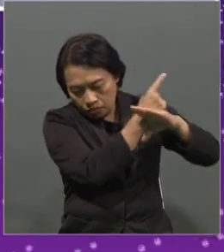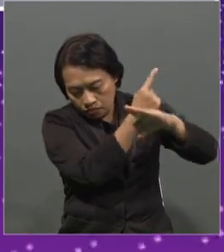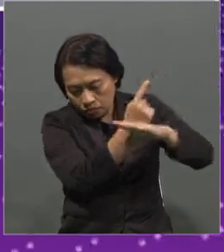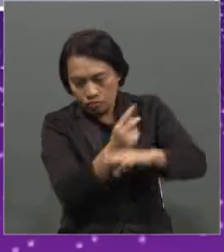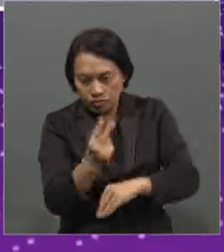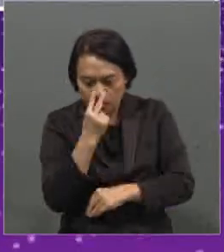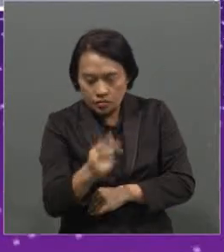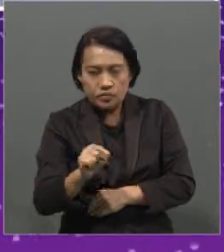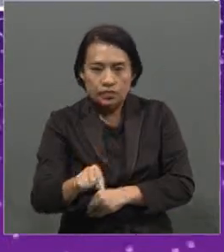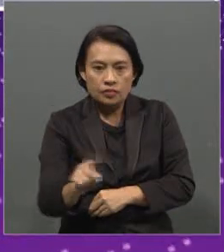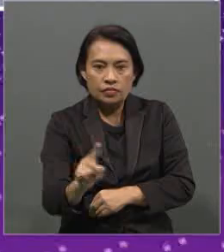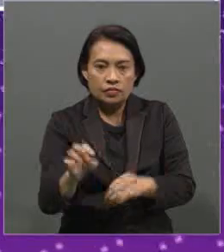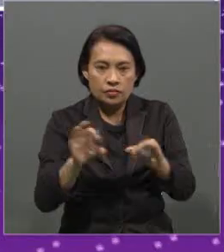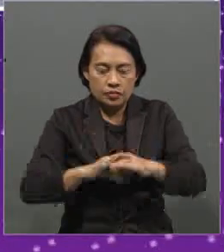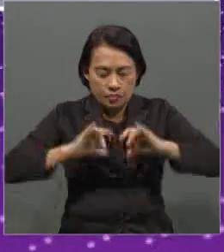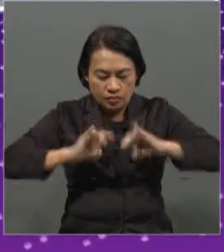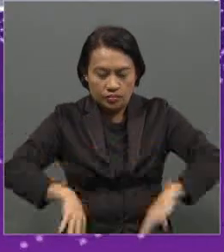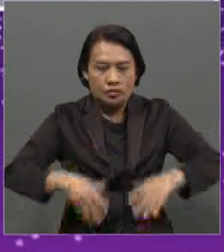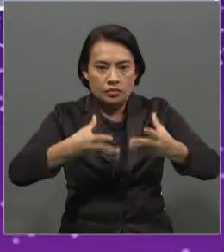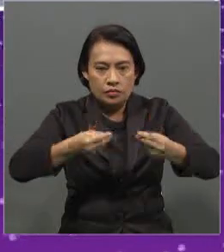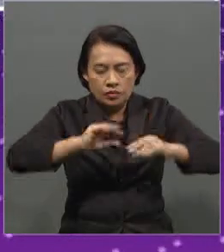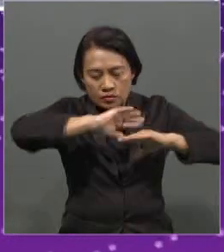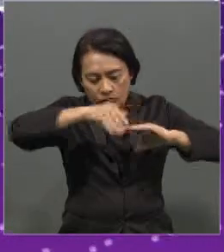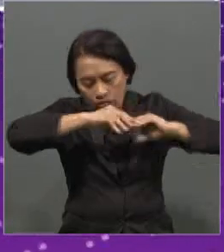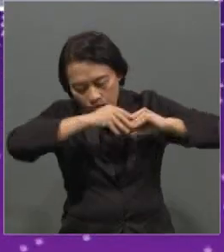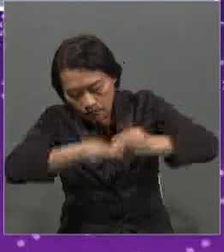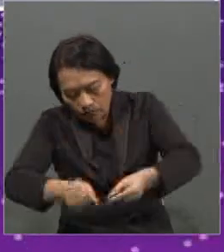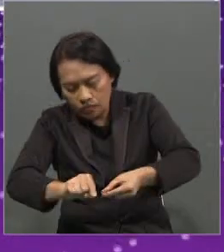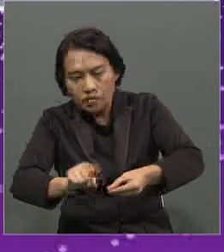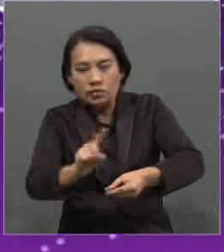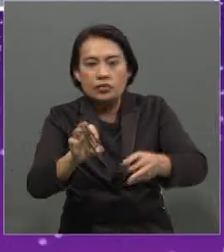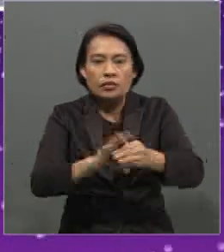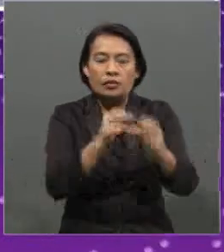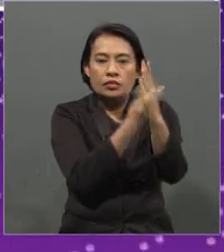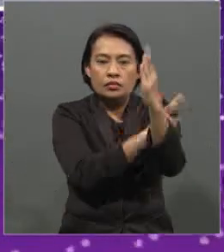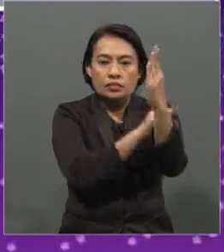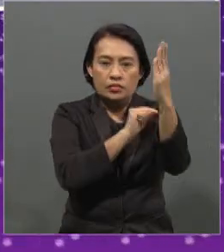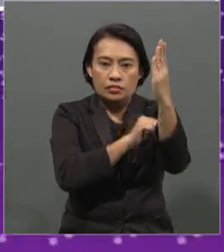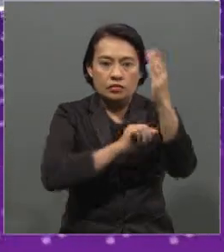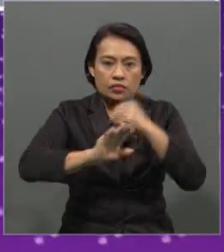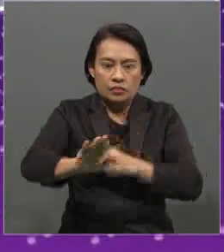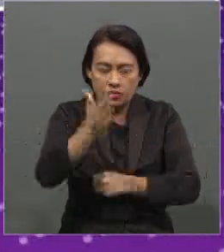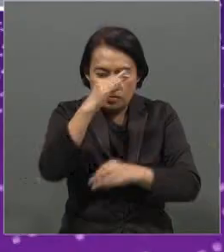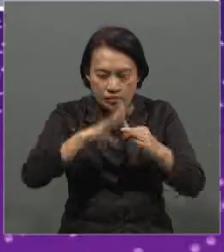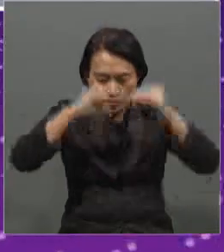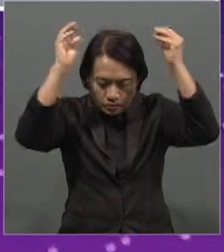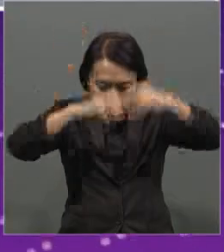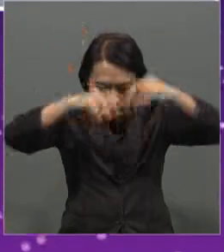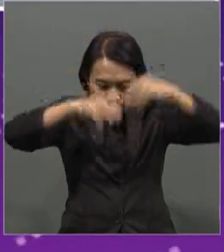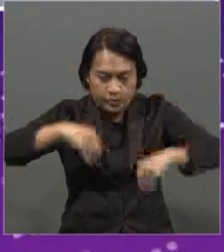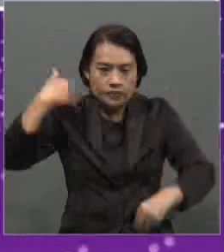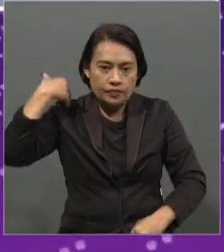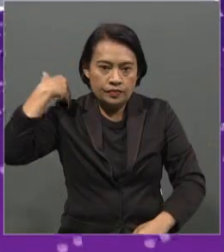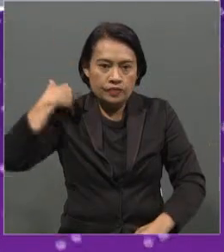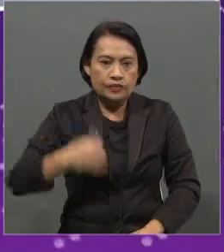ติดตามสถานการณ์ในพื้นที่ที่เสี่ยงดินโคนถล่มที่ภูเก็ตนะครับเพราะว่ากลัวว่าเหตุการณ์แบบนี้จะเกิดขึ้นอีกเพราะว่ายังมีฝนตกอยู่ในพื้นที่นะ